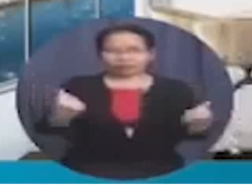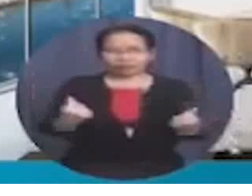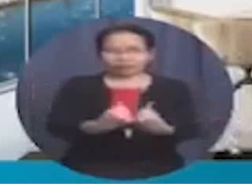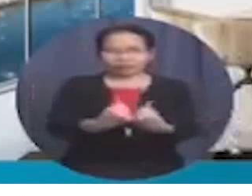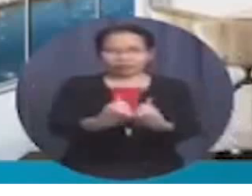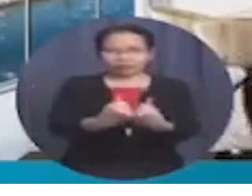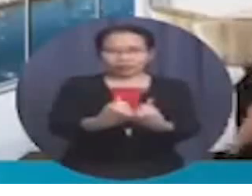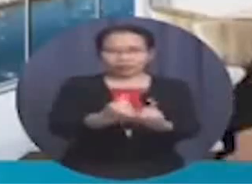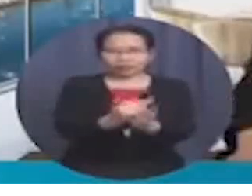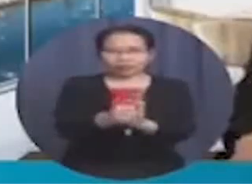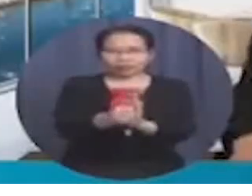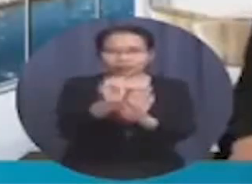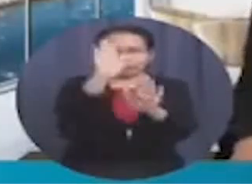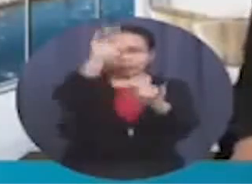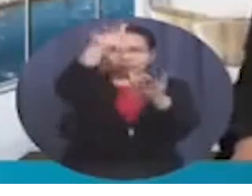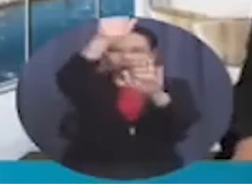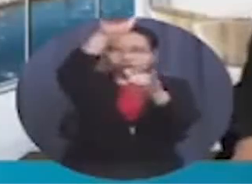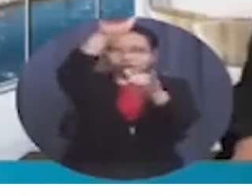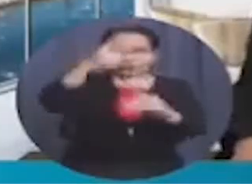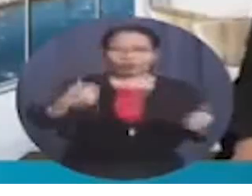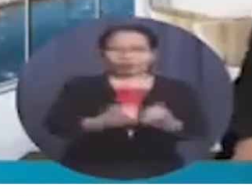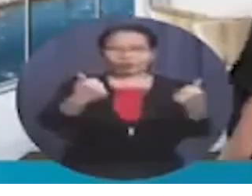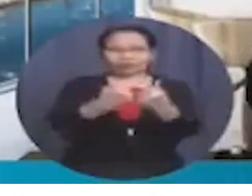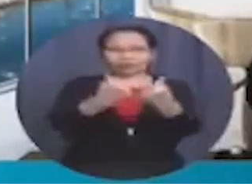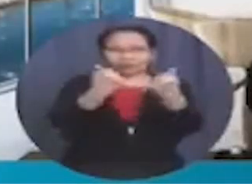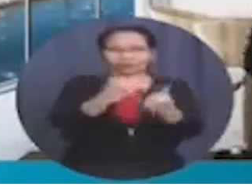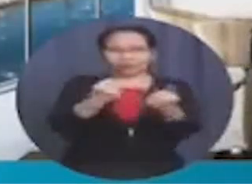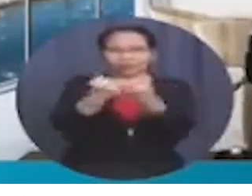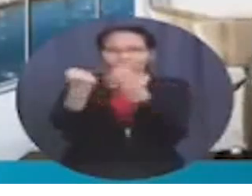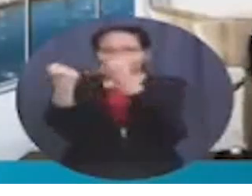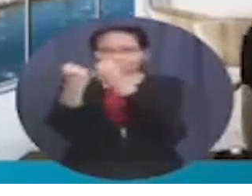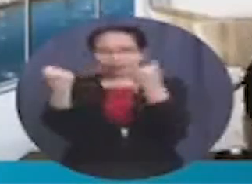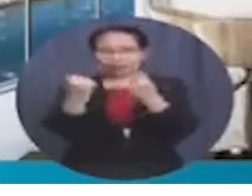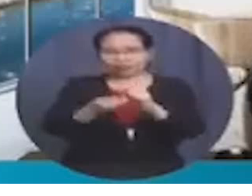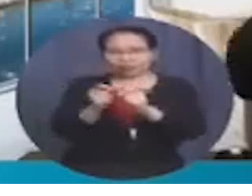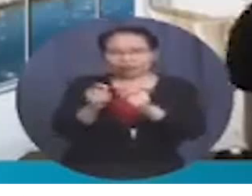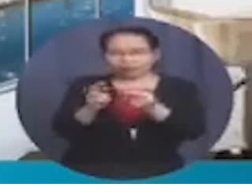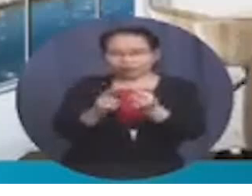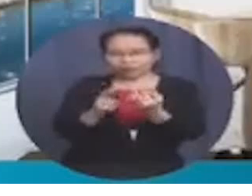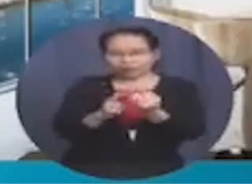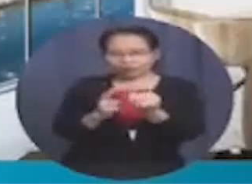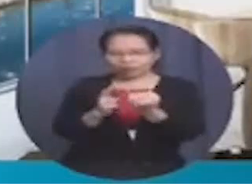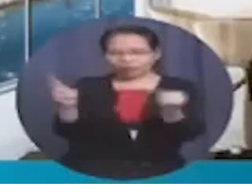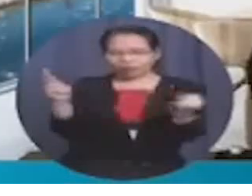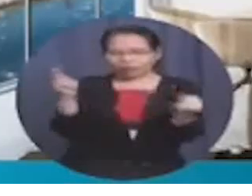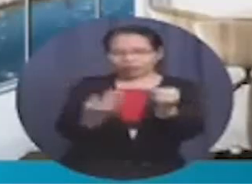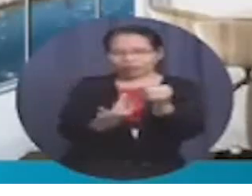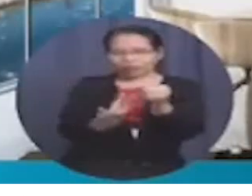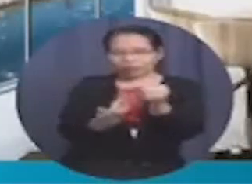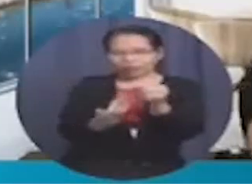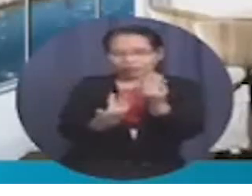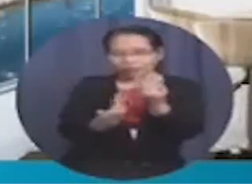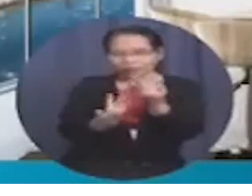na ipasok dun sa kanilang compound sa may kapilya nila, binugbog, itinali ng alambre, sinunog, ano,